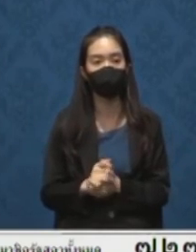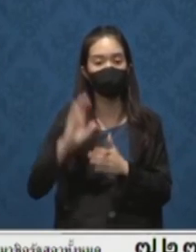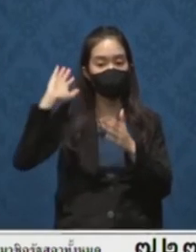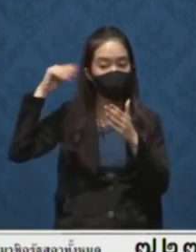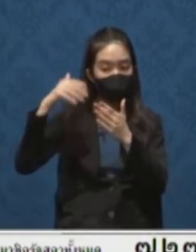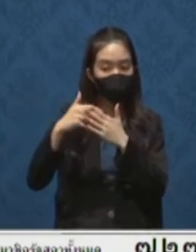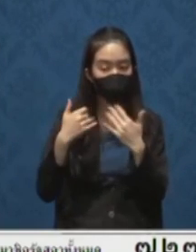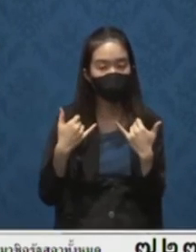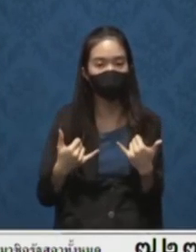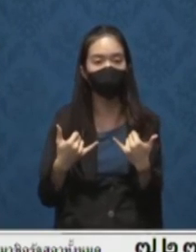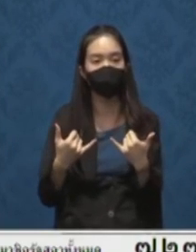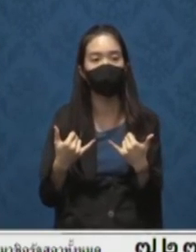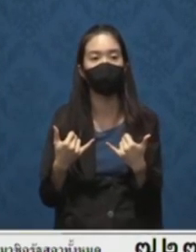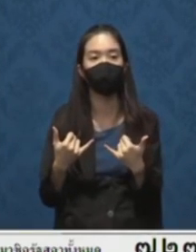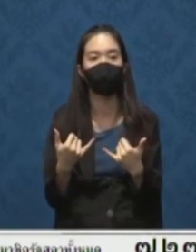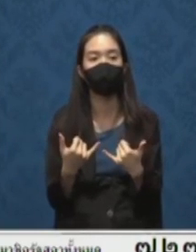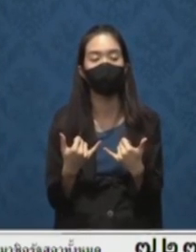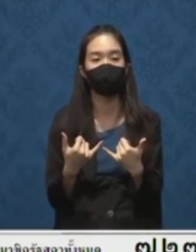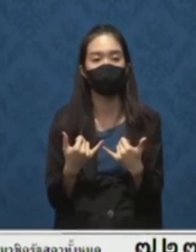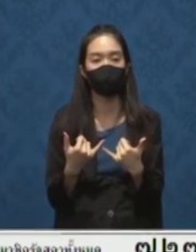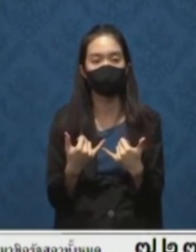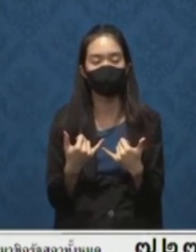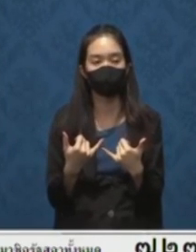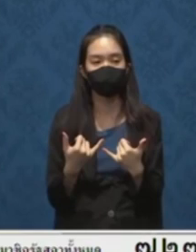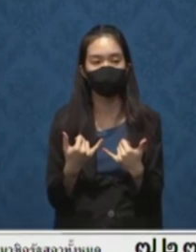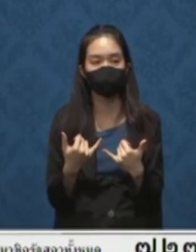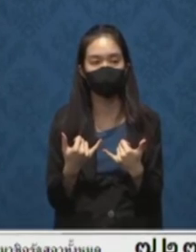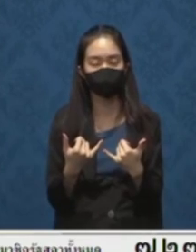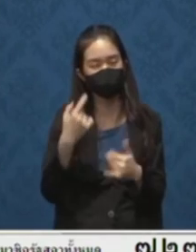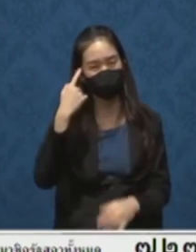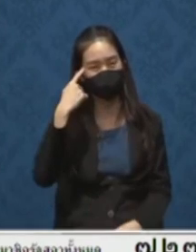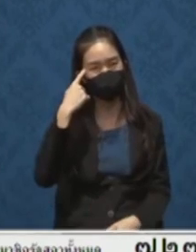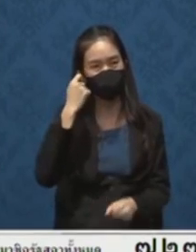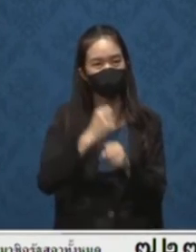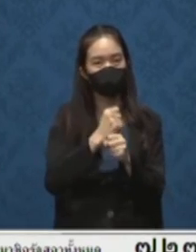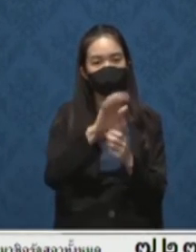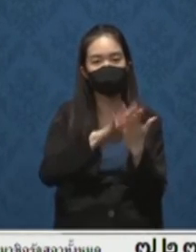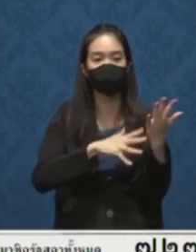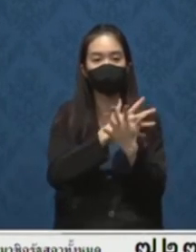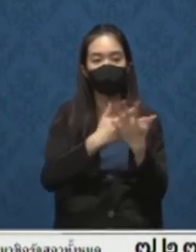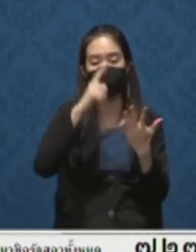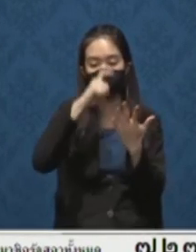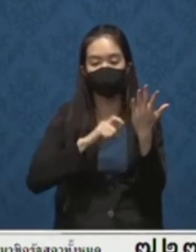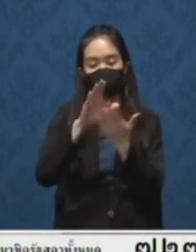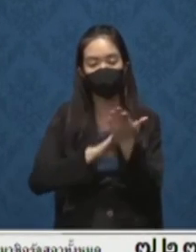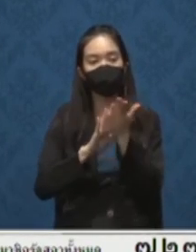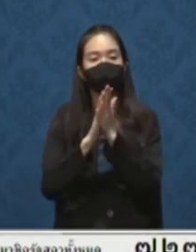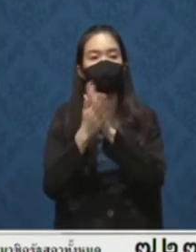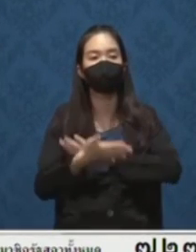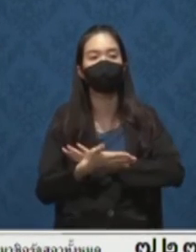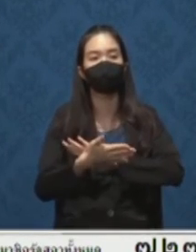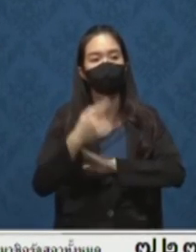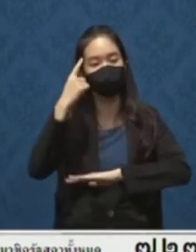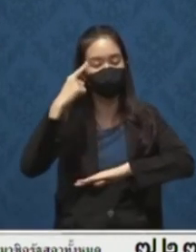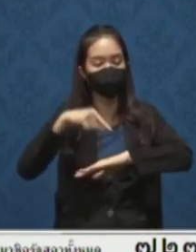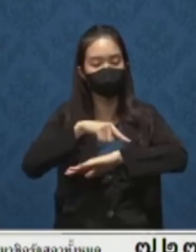ไปก็ถึงเวลาที่จะสิ้นสุดแผนการปฏิรูปประเทศใ